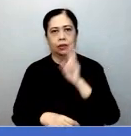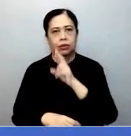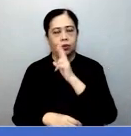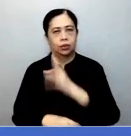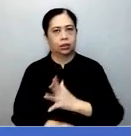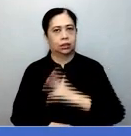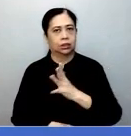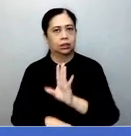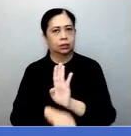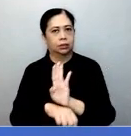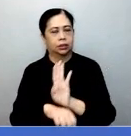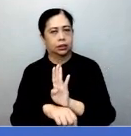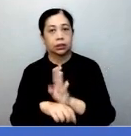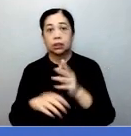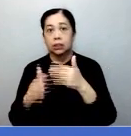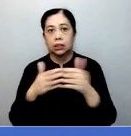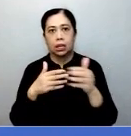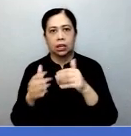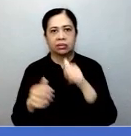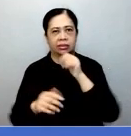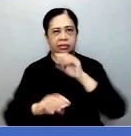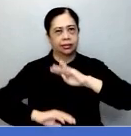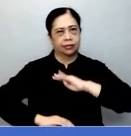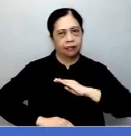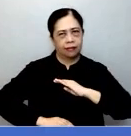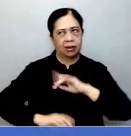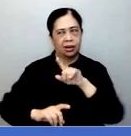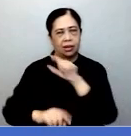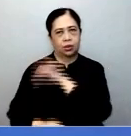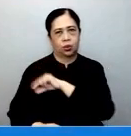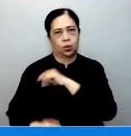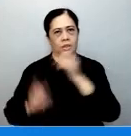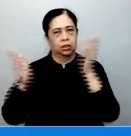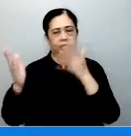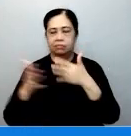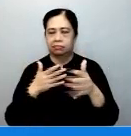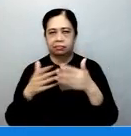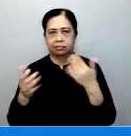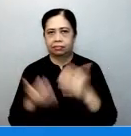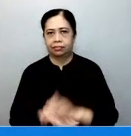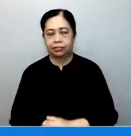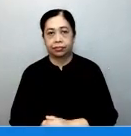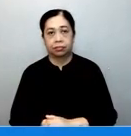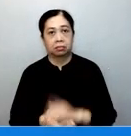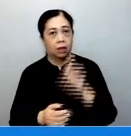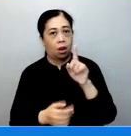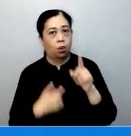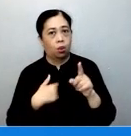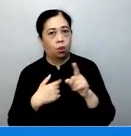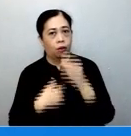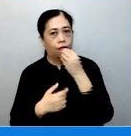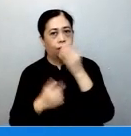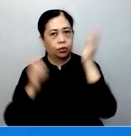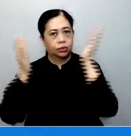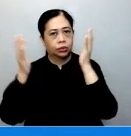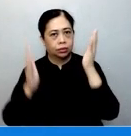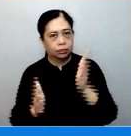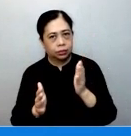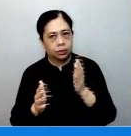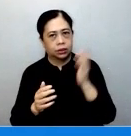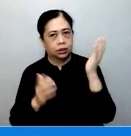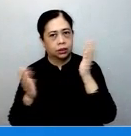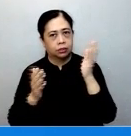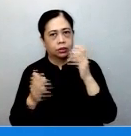establishment kahit hindi ka nasiyahan sa kanilang serbisyo. Attorney, isa po akong food server. Yung service charge po